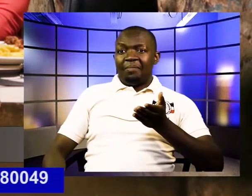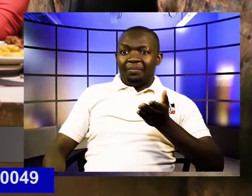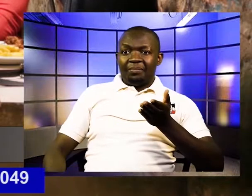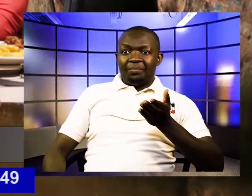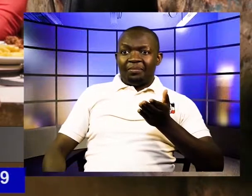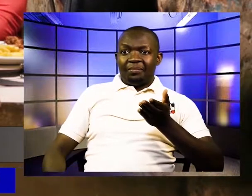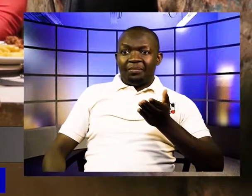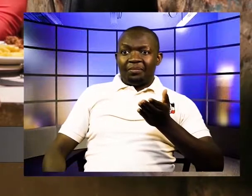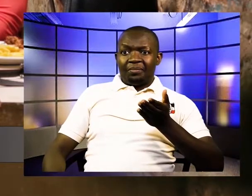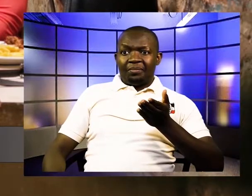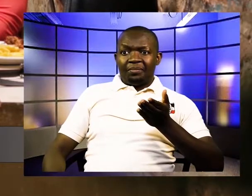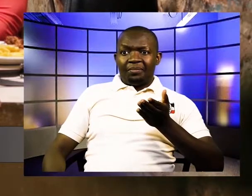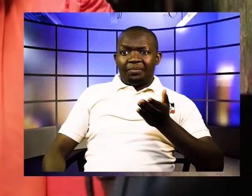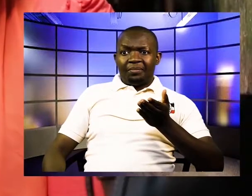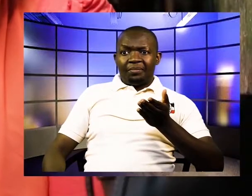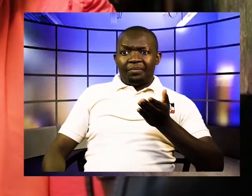Tama ngo msajjo nuzi.